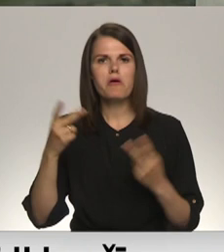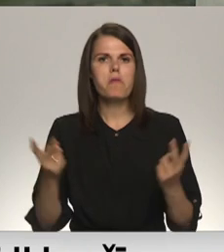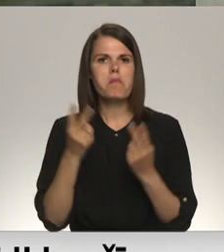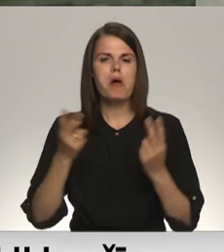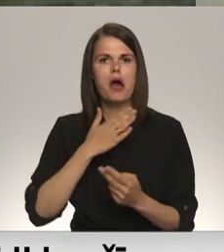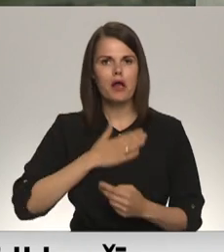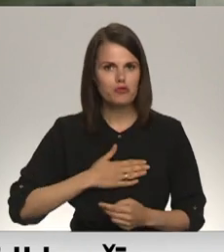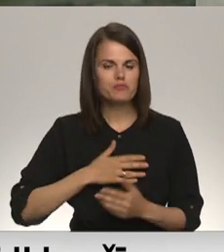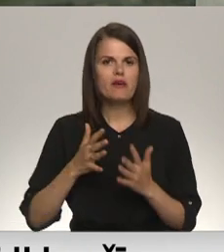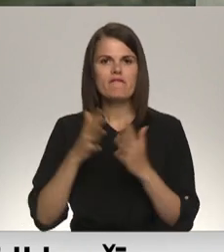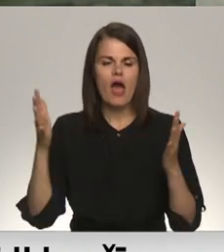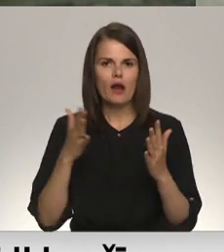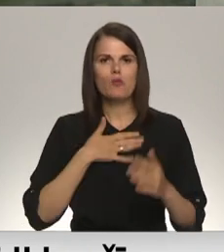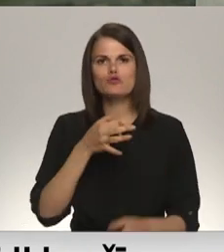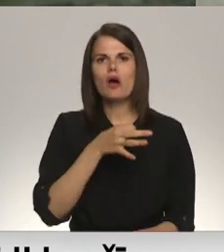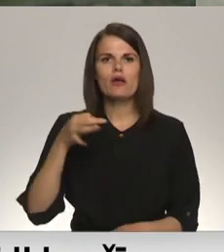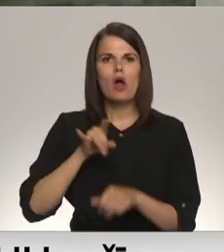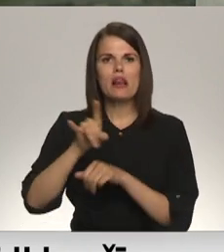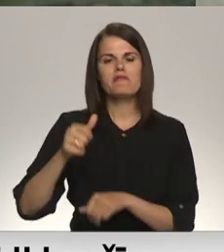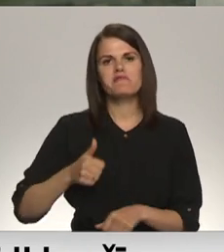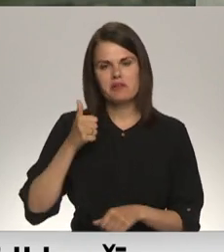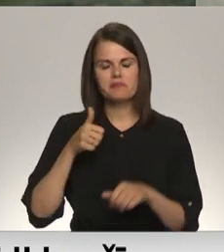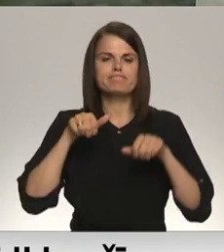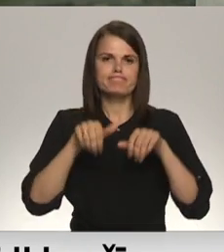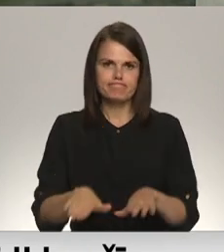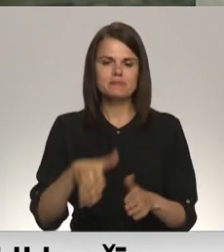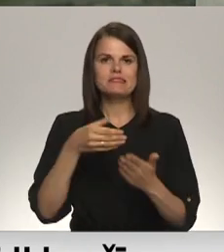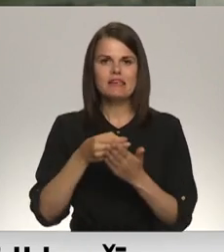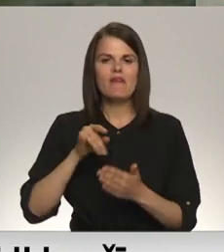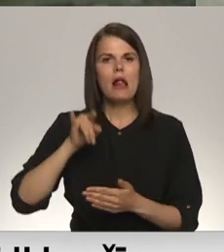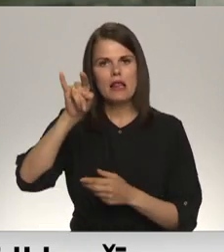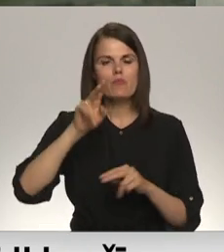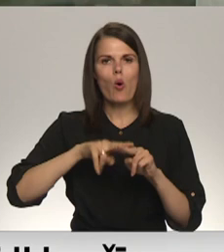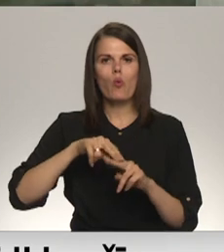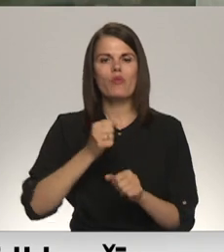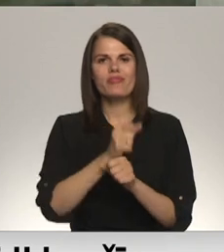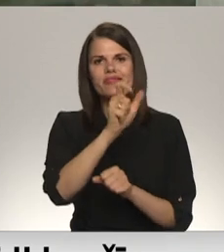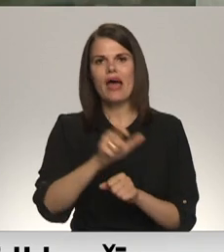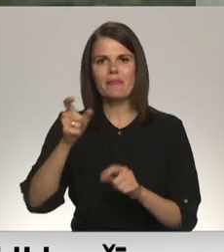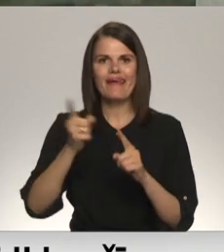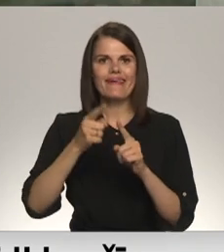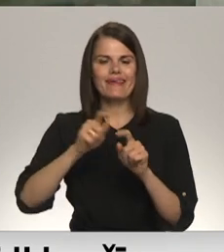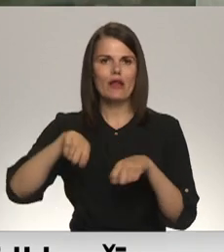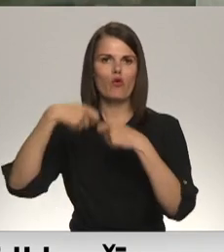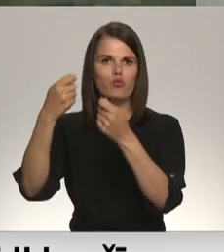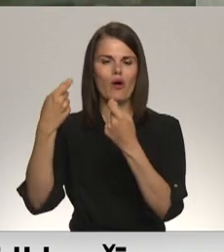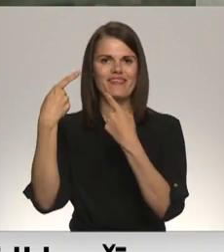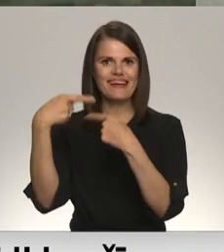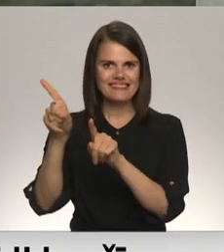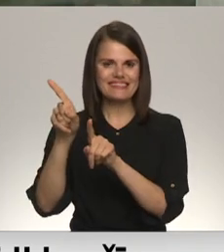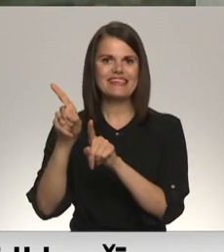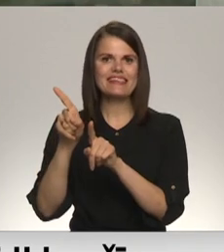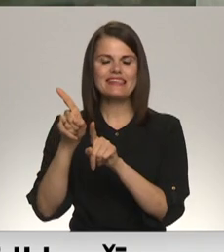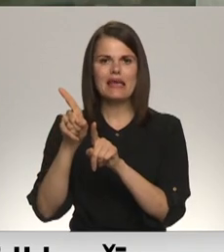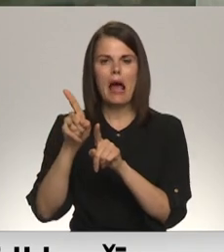vairākas mūsu reģionā esošās lidsabiedrības pieņēmušas lēmumu par savu lidmašīnu un to apkalpu izīrēšanu citiem pārvadātājiem Skandināvijā un